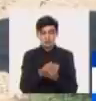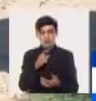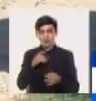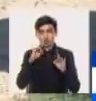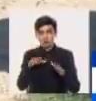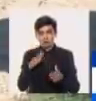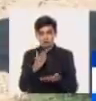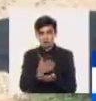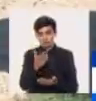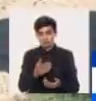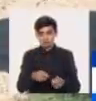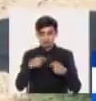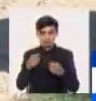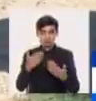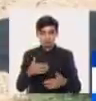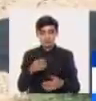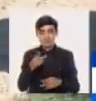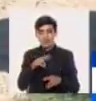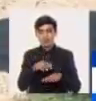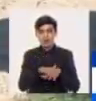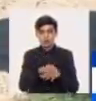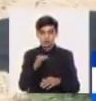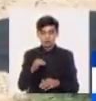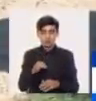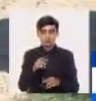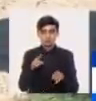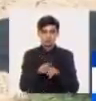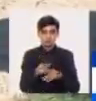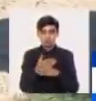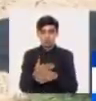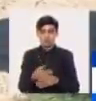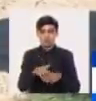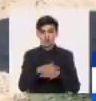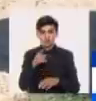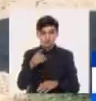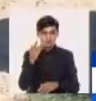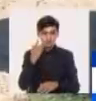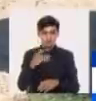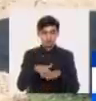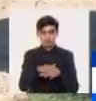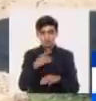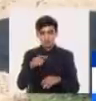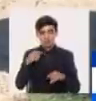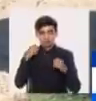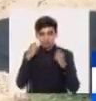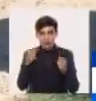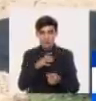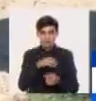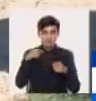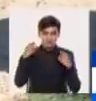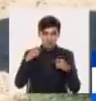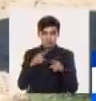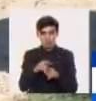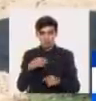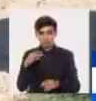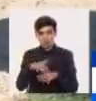Тойханалар тұр ғой, пожалуйста, берсін халыққа, қызмет қысын оларда. Халықтың арқасында осылардың тойхана болып жүргендер.